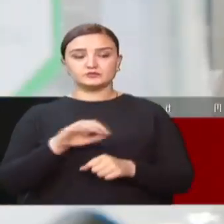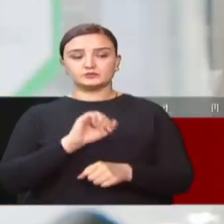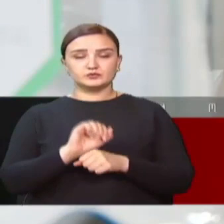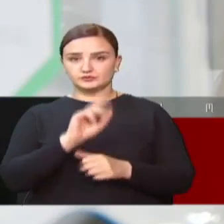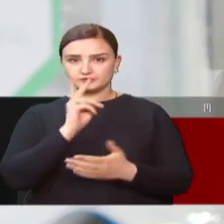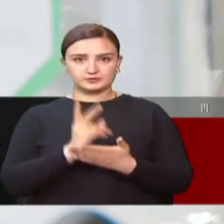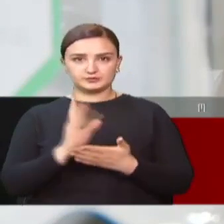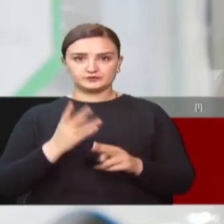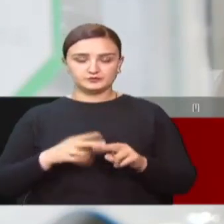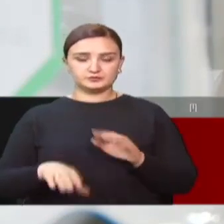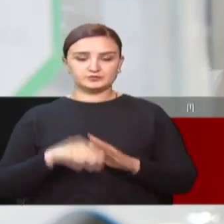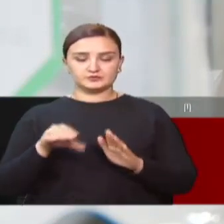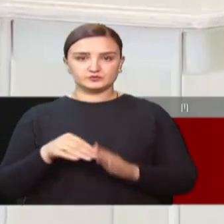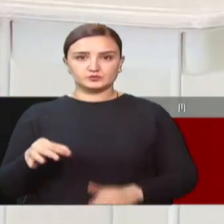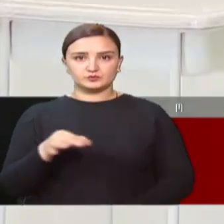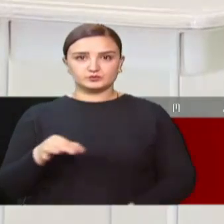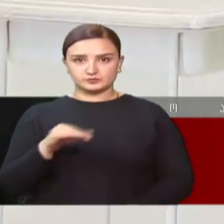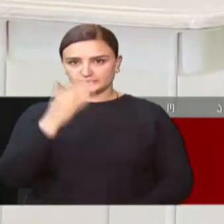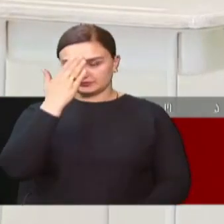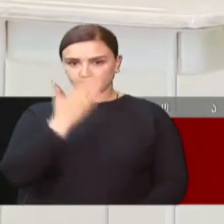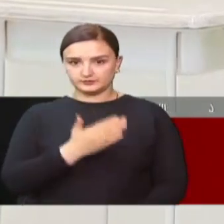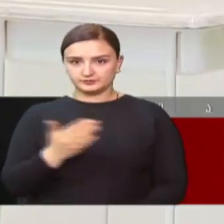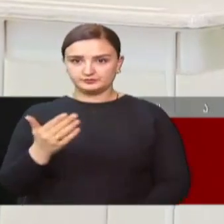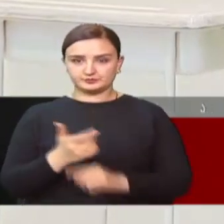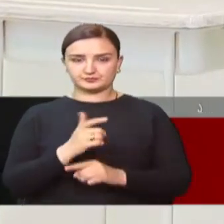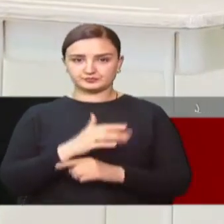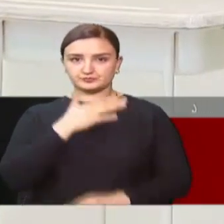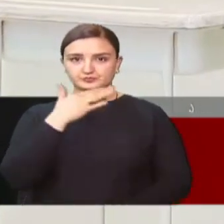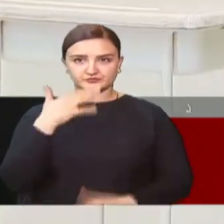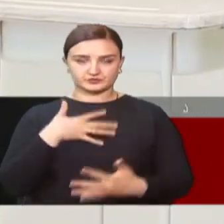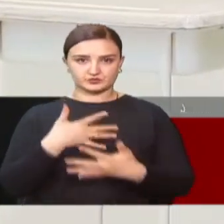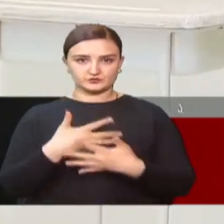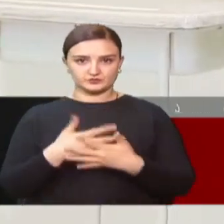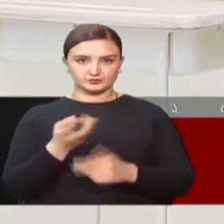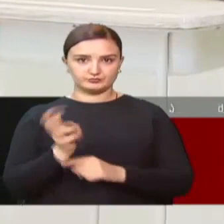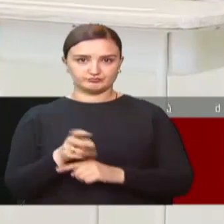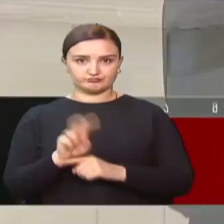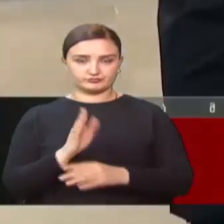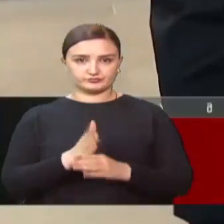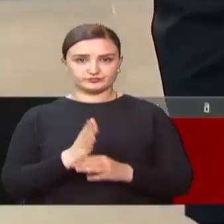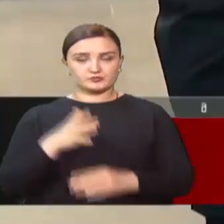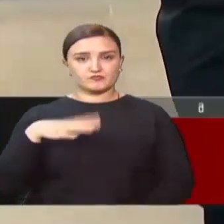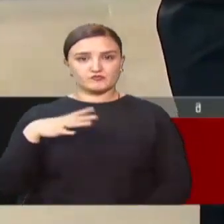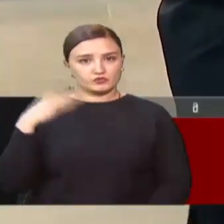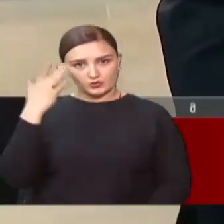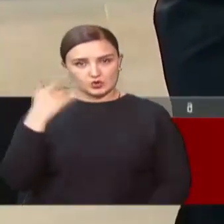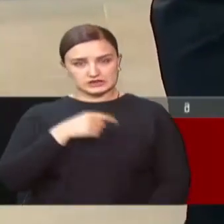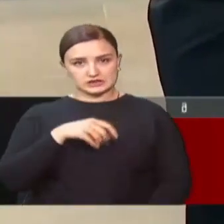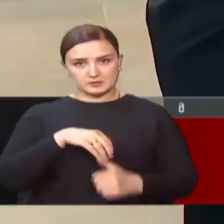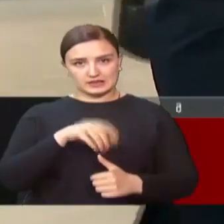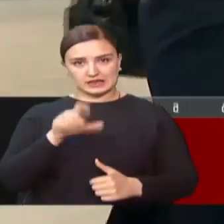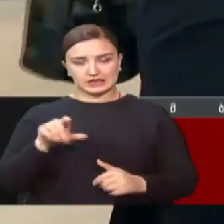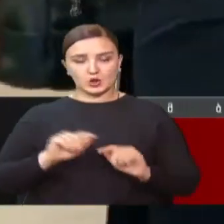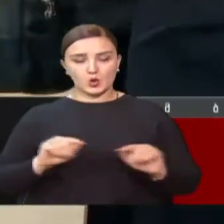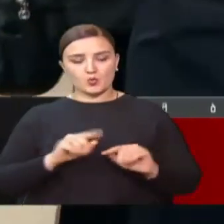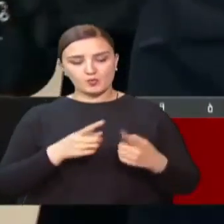მიუხედავად საარჩევნო უბნებზე ამომრჩეველთა საკმაოდ მაღალი აქტივობა დაფიქსირდა, რასაც ქართული ოცნების ლიდერები